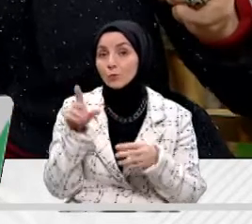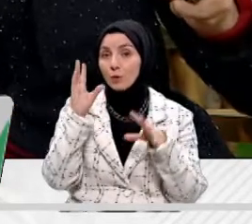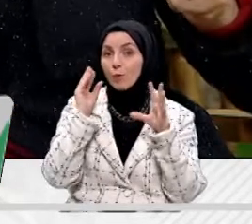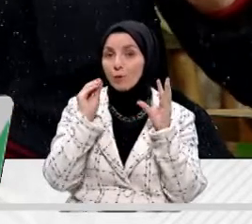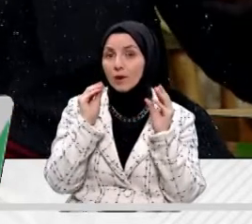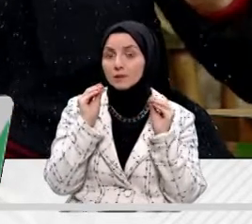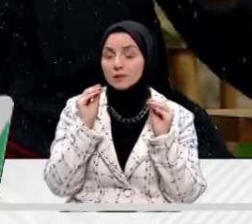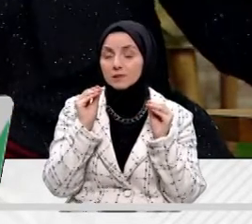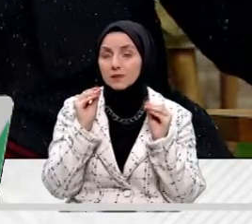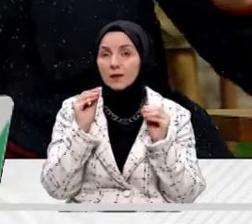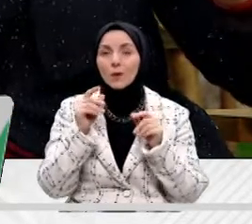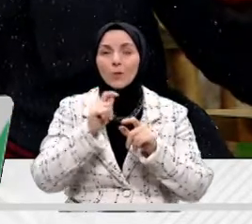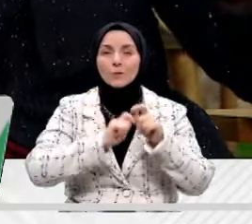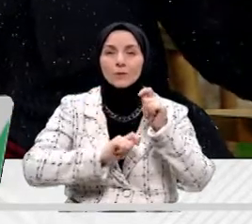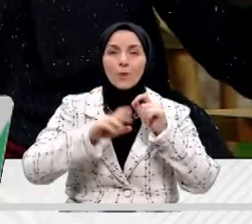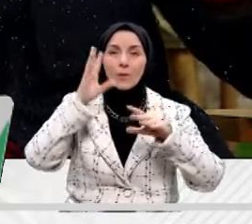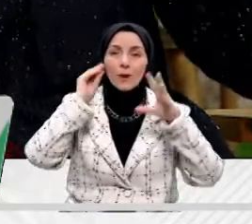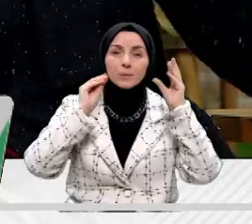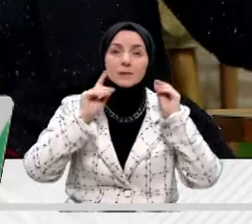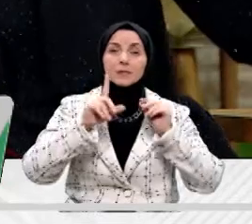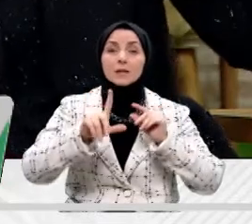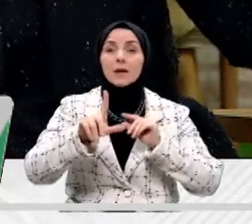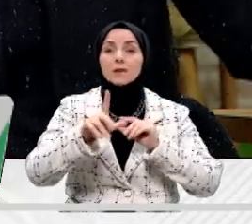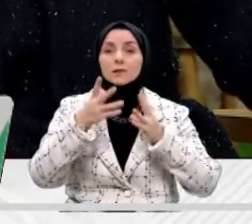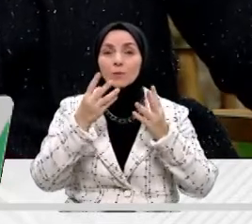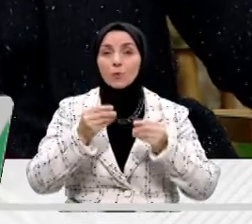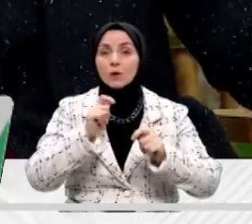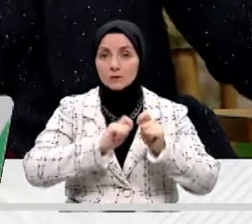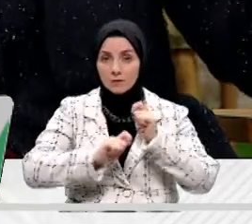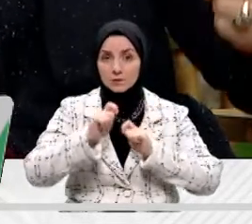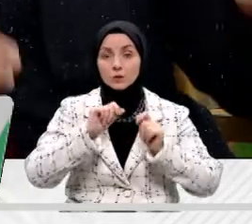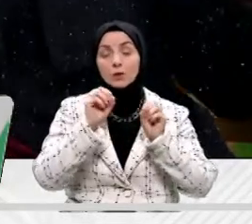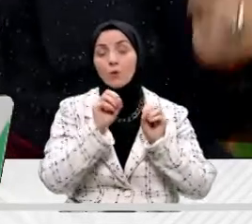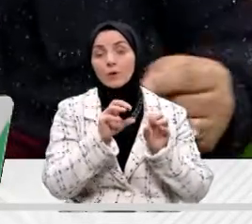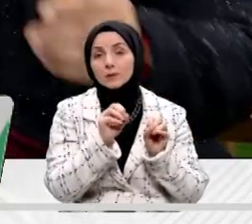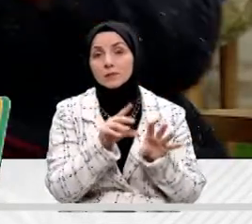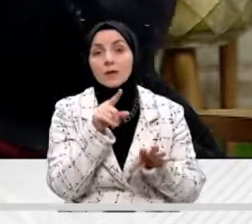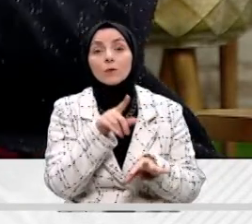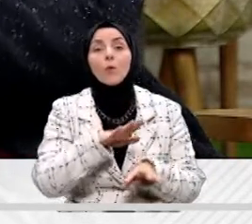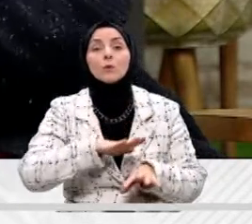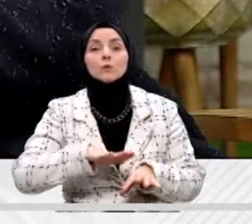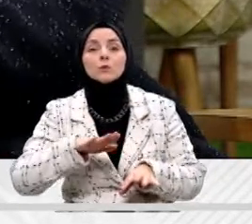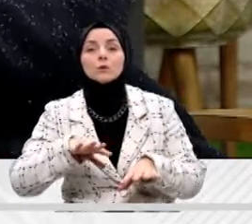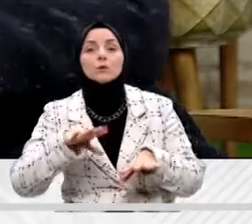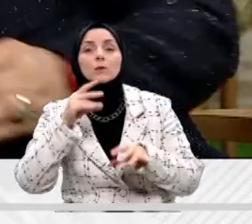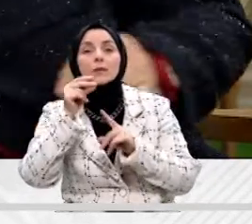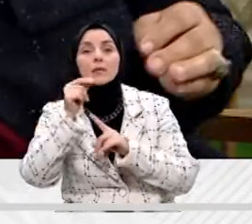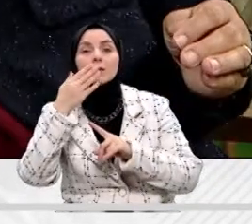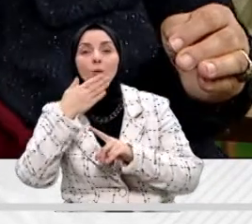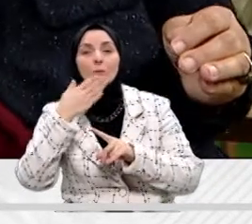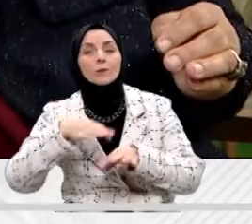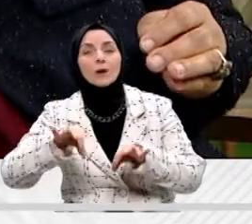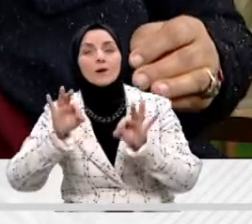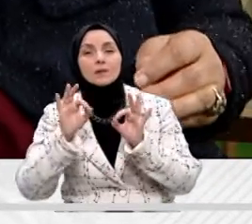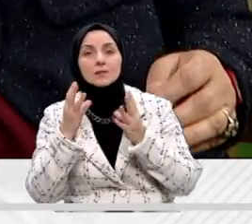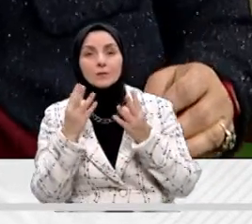gereken davranışları ve sınırları alışkanlıkları öğrettiyseniz o çocuk zaten hazırdır şöyle basit